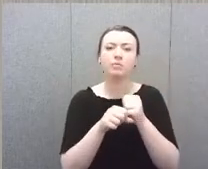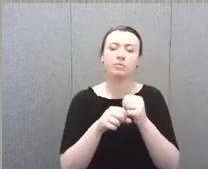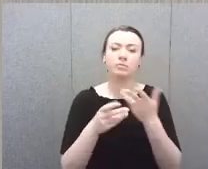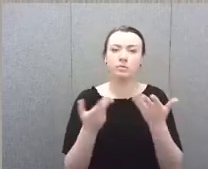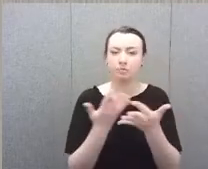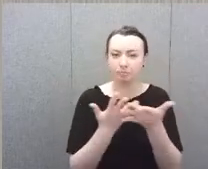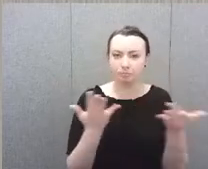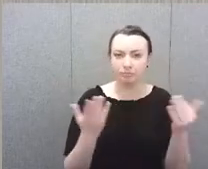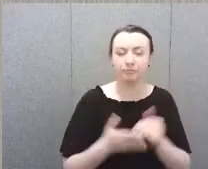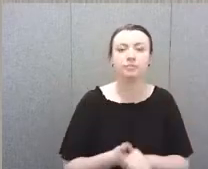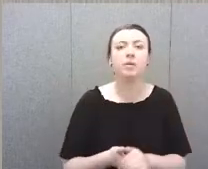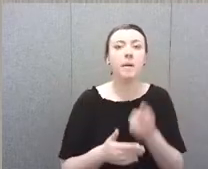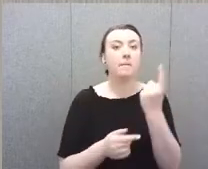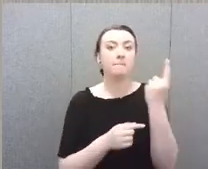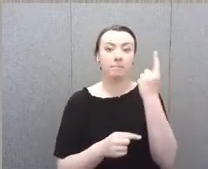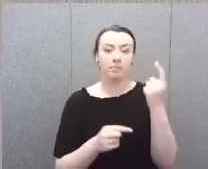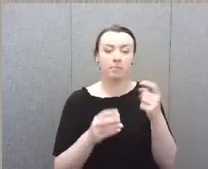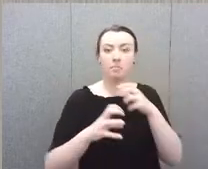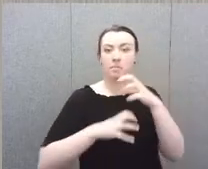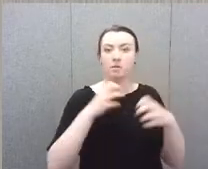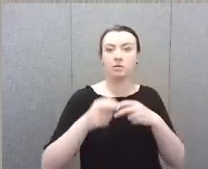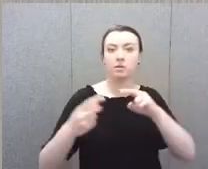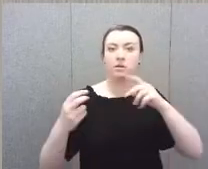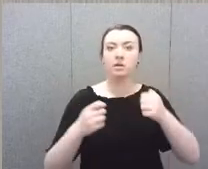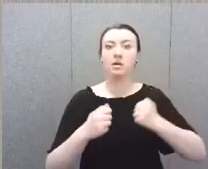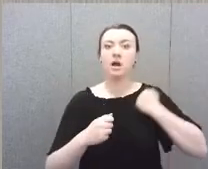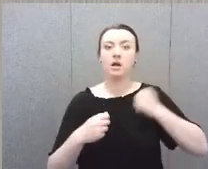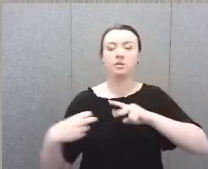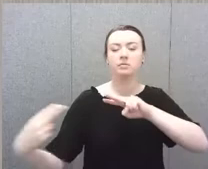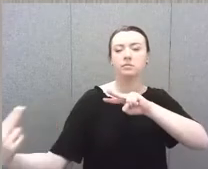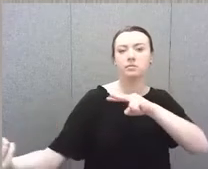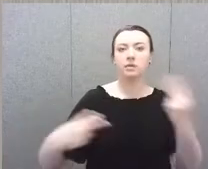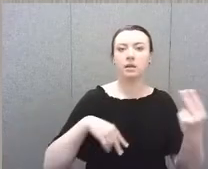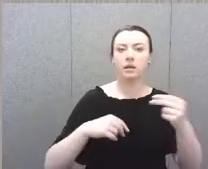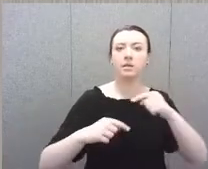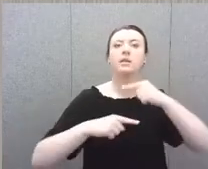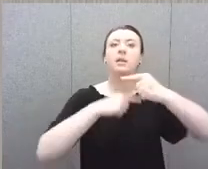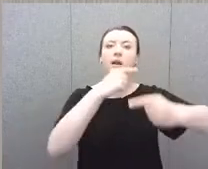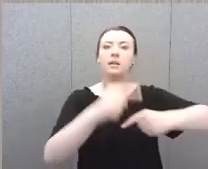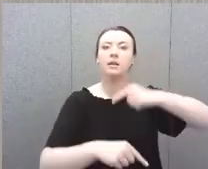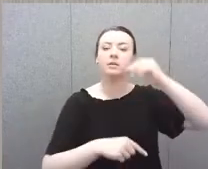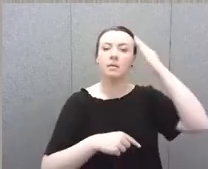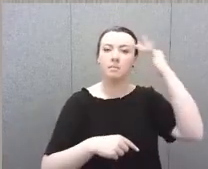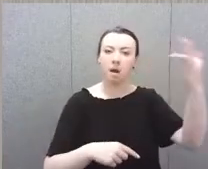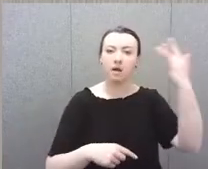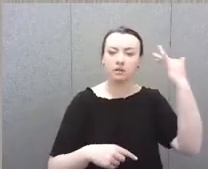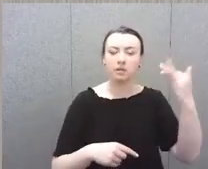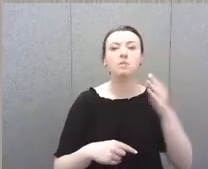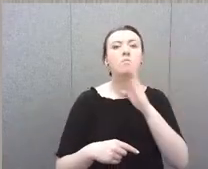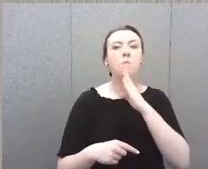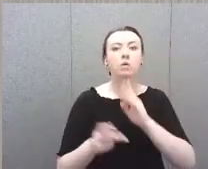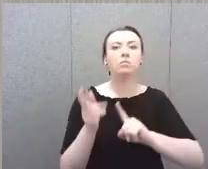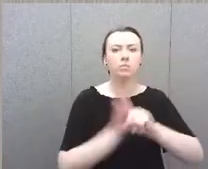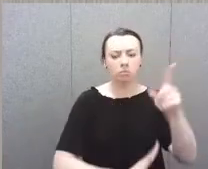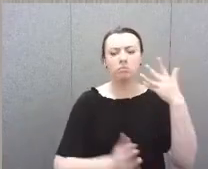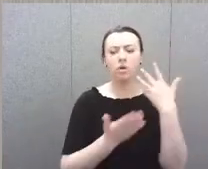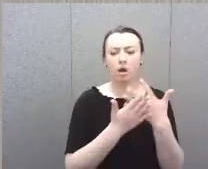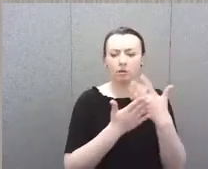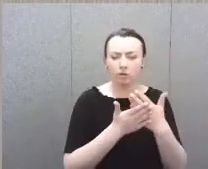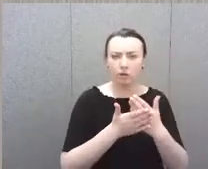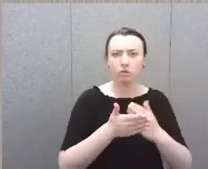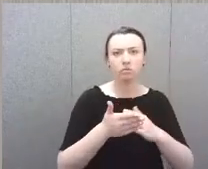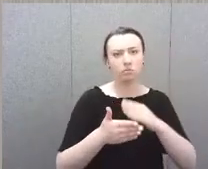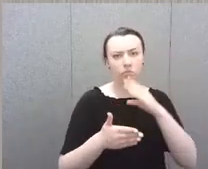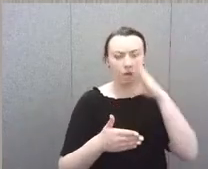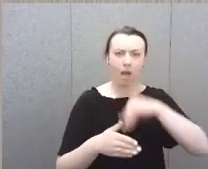мировой войны. Это движение суфражисток. Это Первая мировая война, которая изменила наш способ мышления